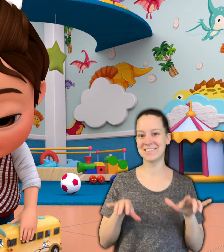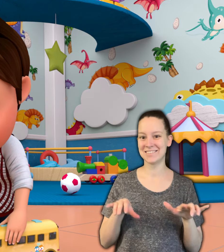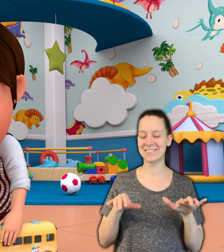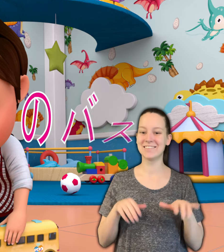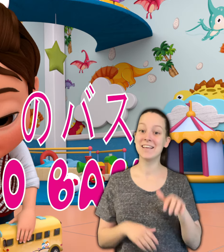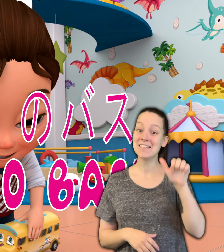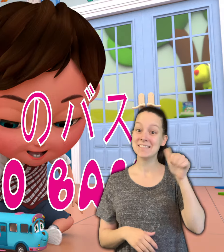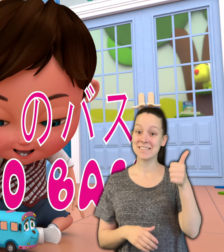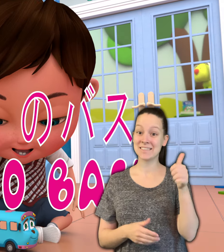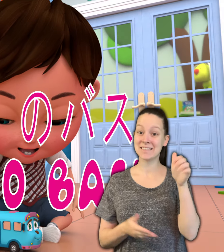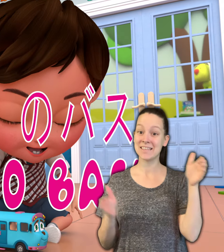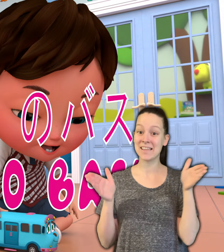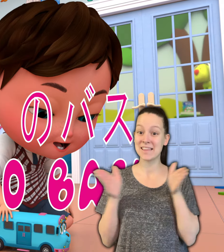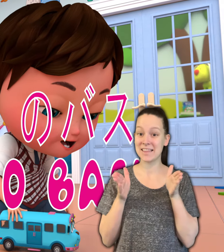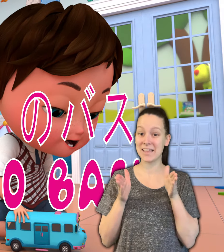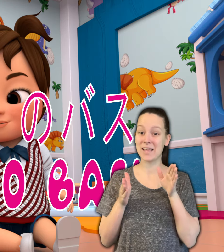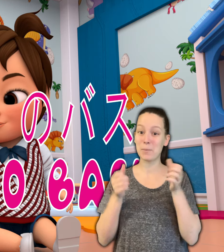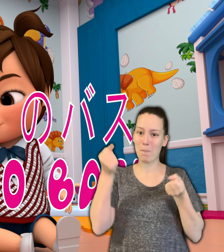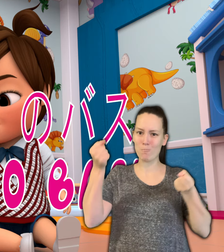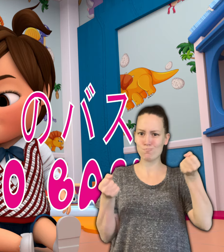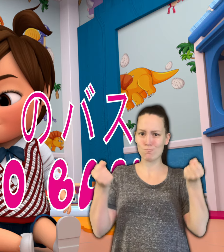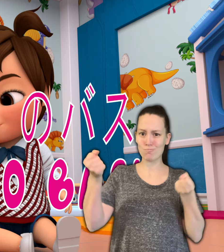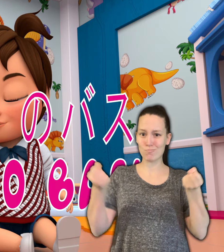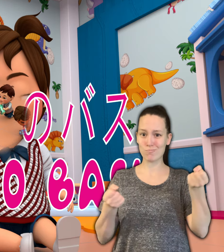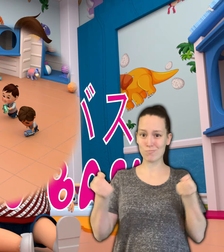ね10代のバス